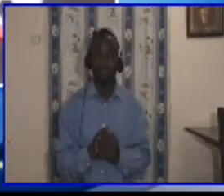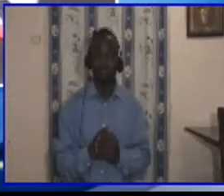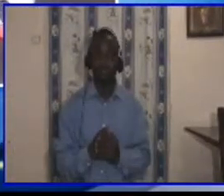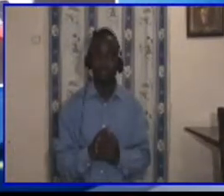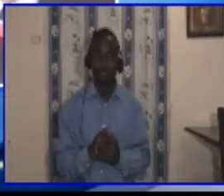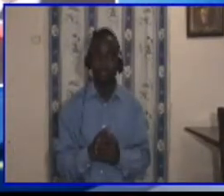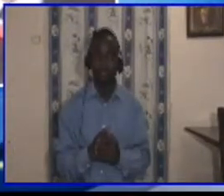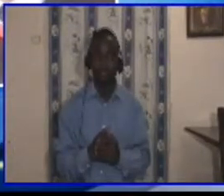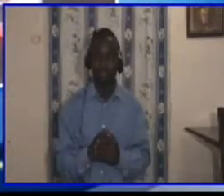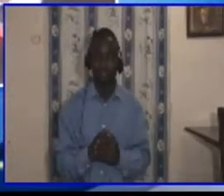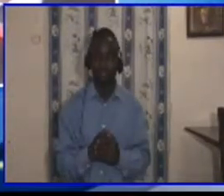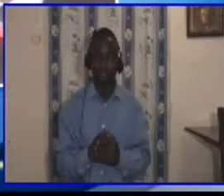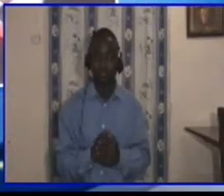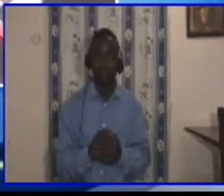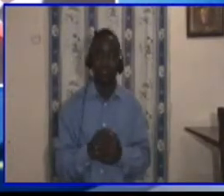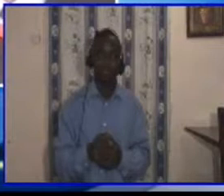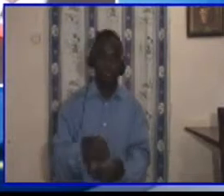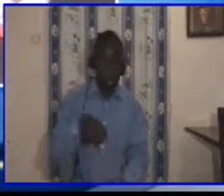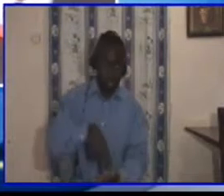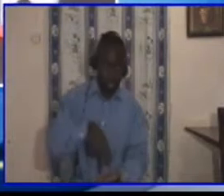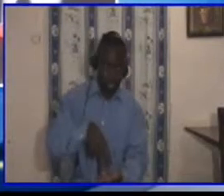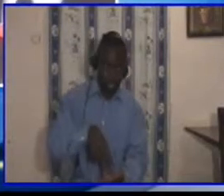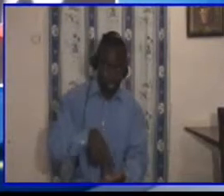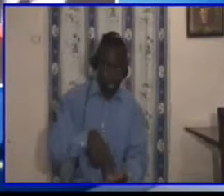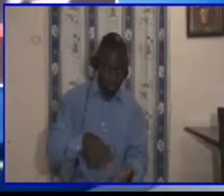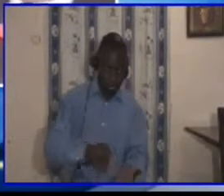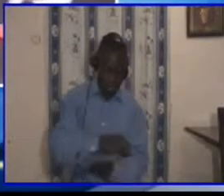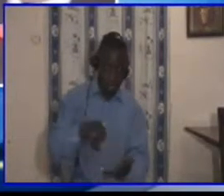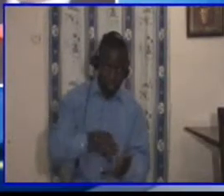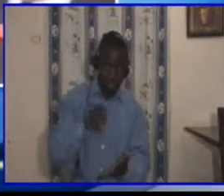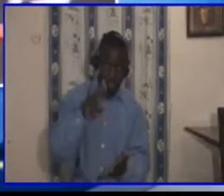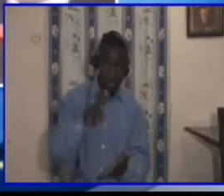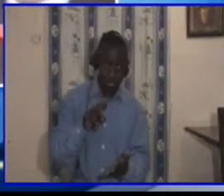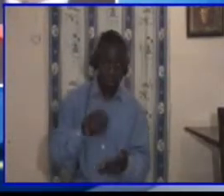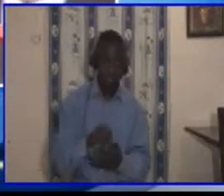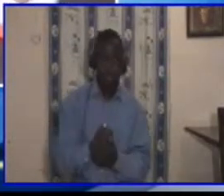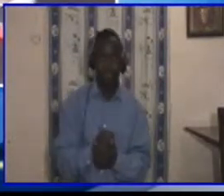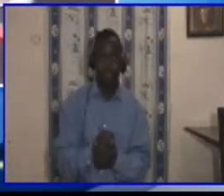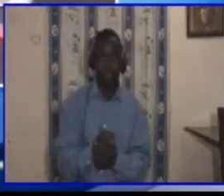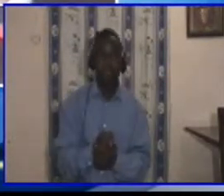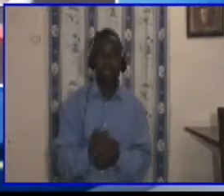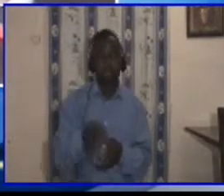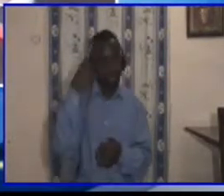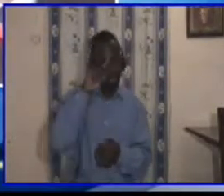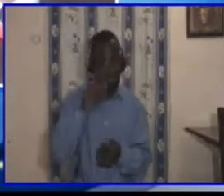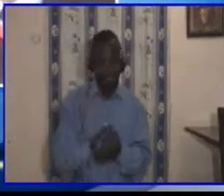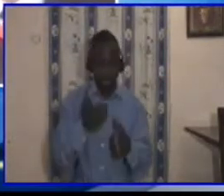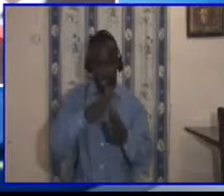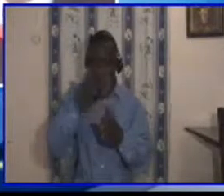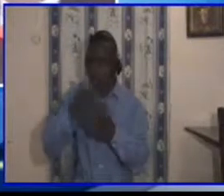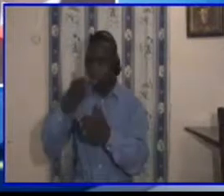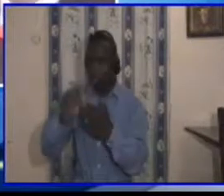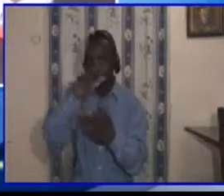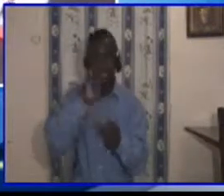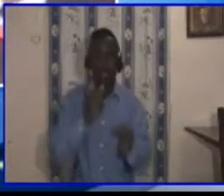allora tu starai in mezzo alle persone per distribuire il